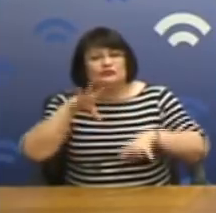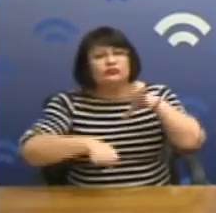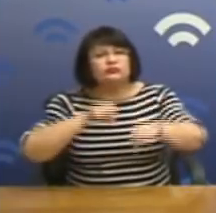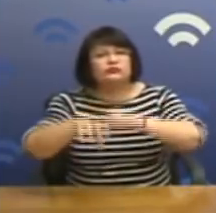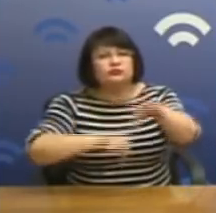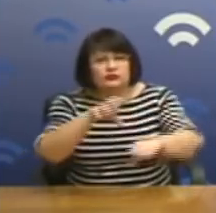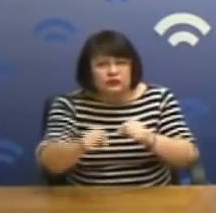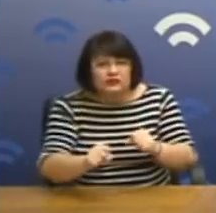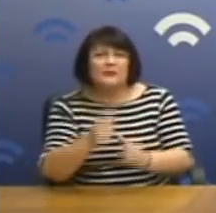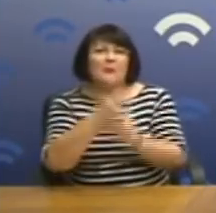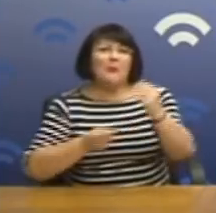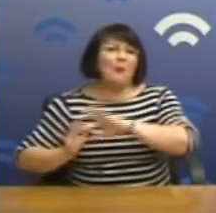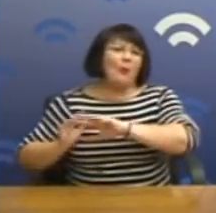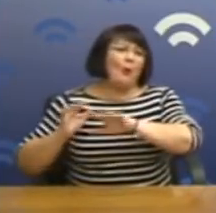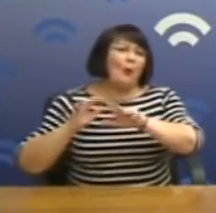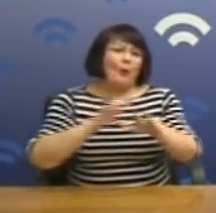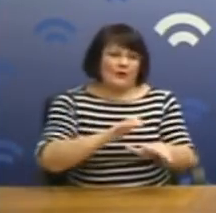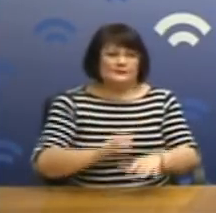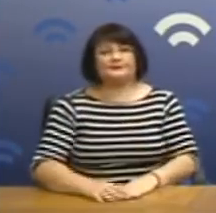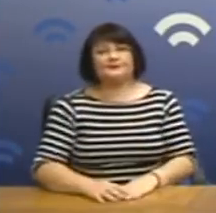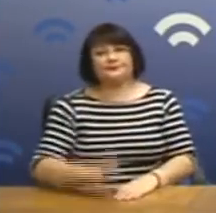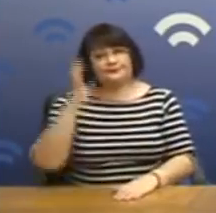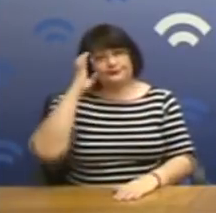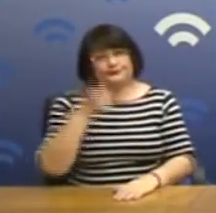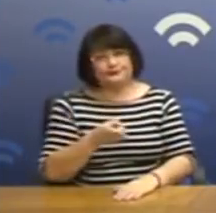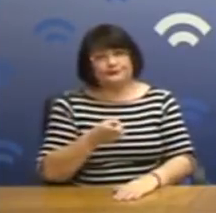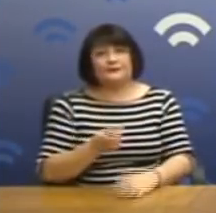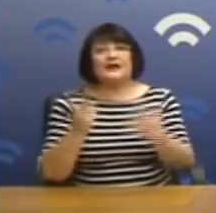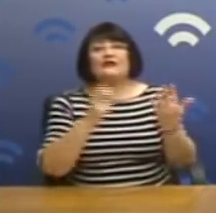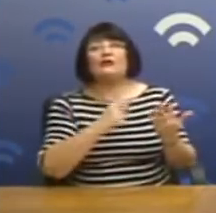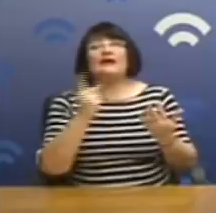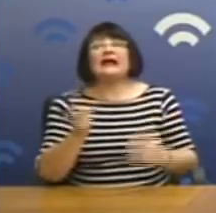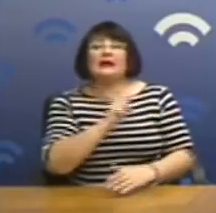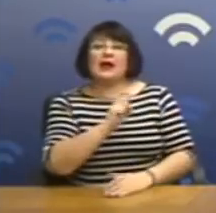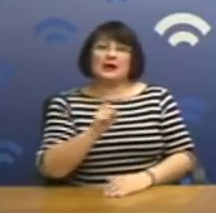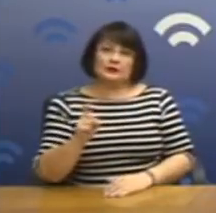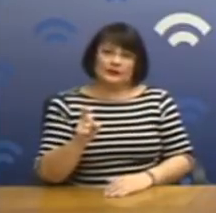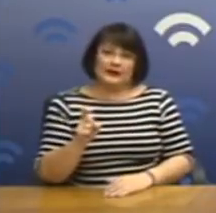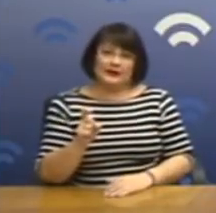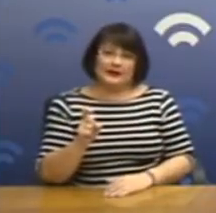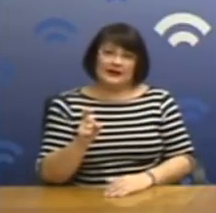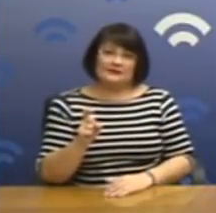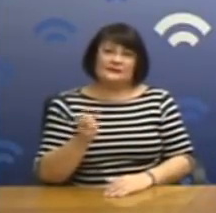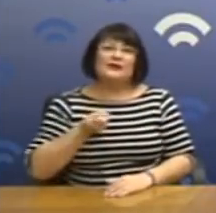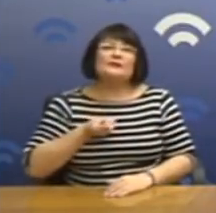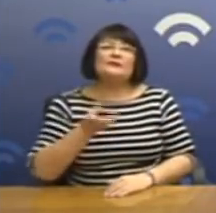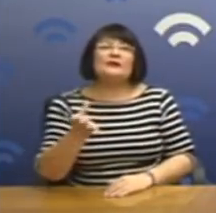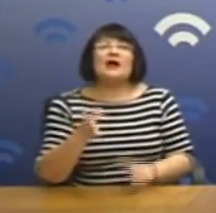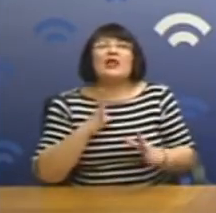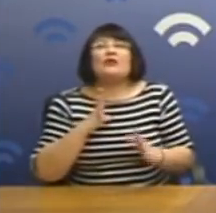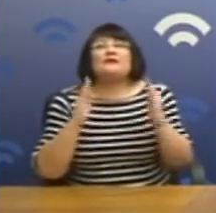μεγαλών. Θυμίζουμε ότι ξεπέρασαν τα 71 εκατομμύρια οι απανταχού